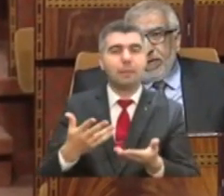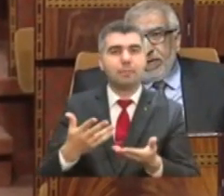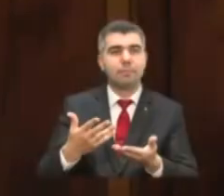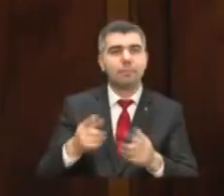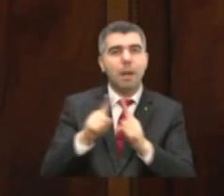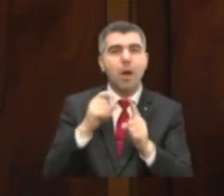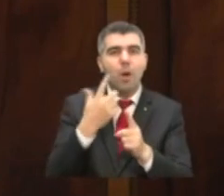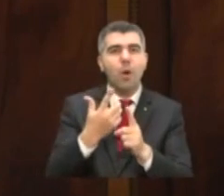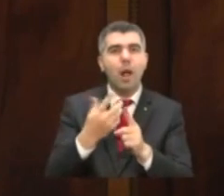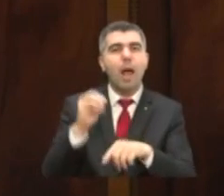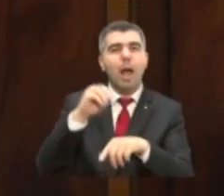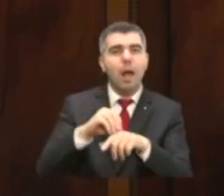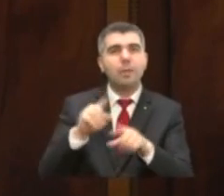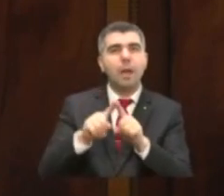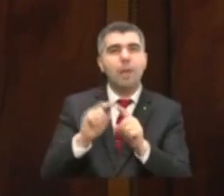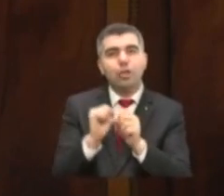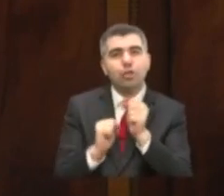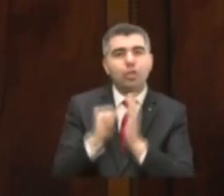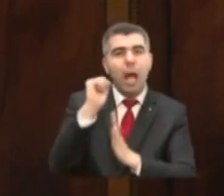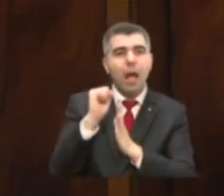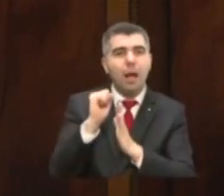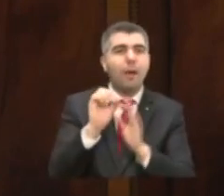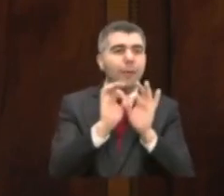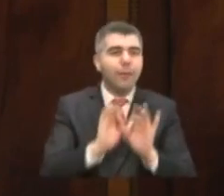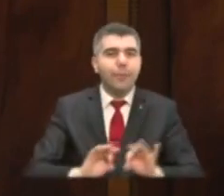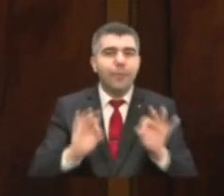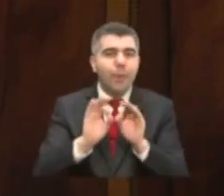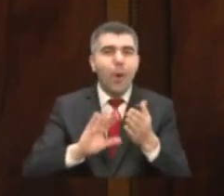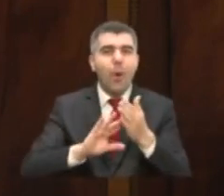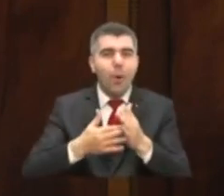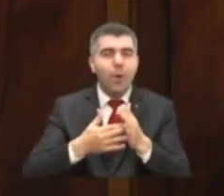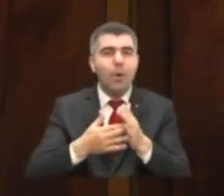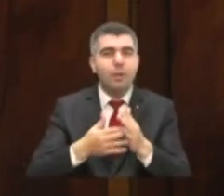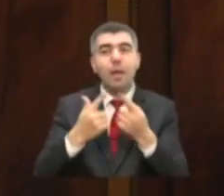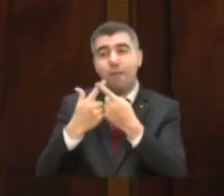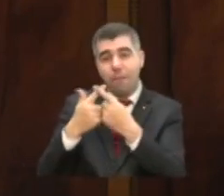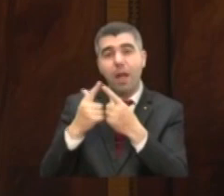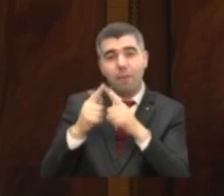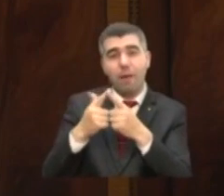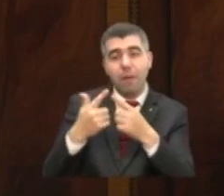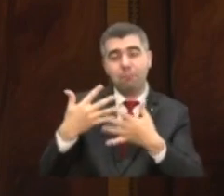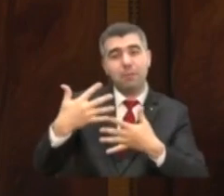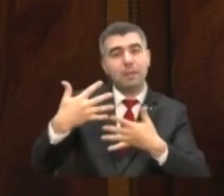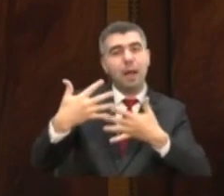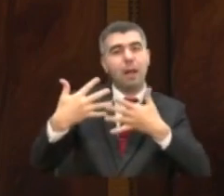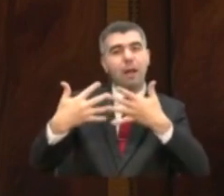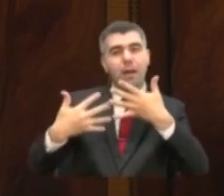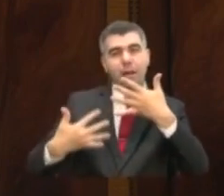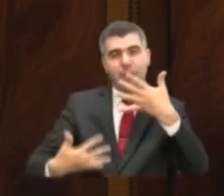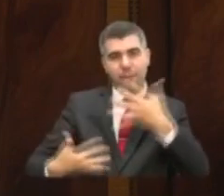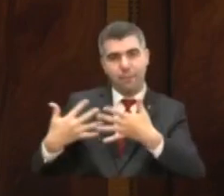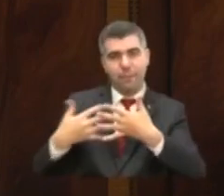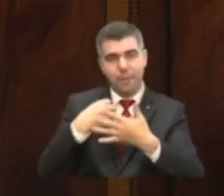التكرار ديال الأقسام، عنده تأثير في رفع الجودة ديال التعليم. فهذا مدخل واحد من مداخل متعددة في